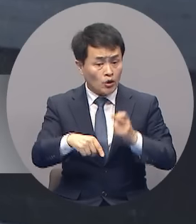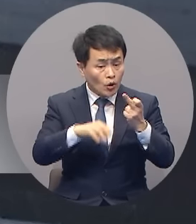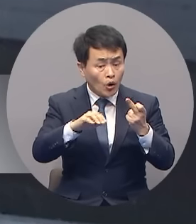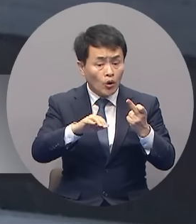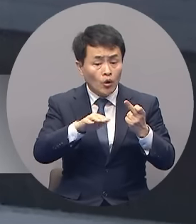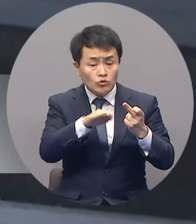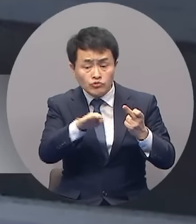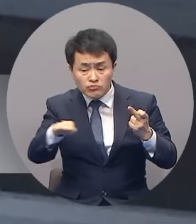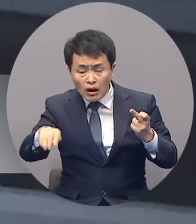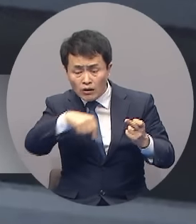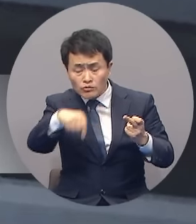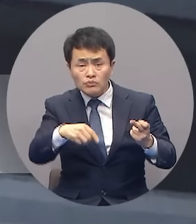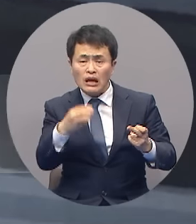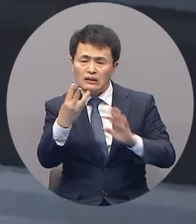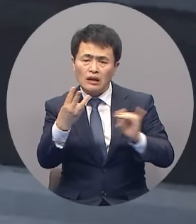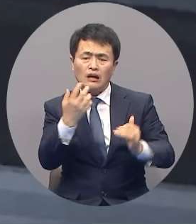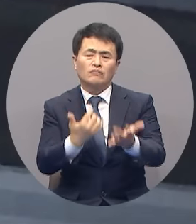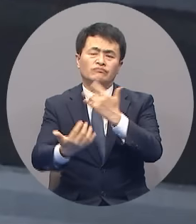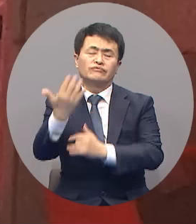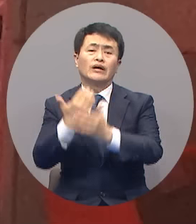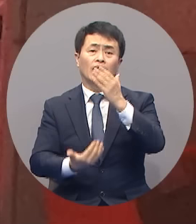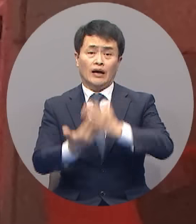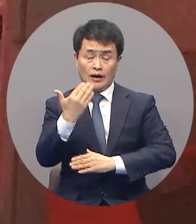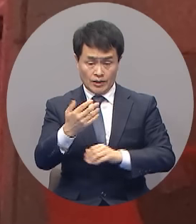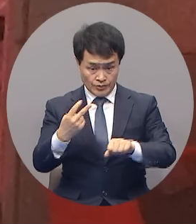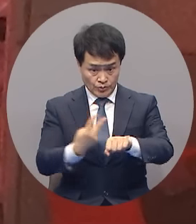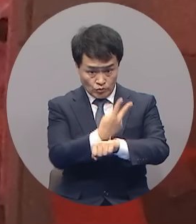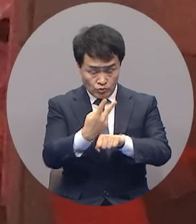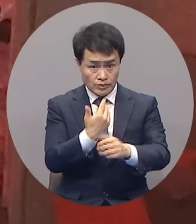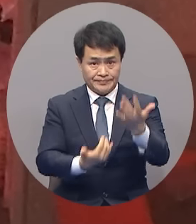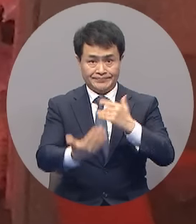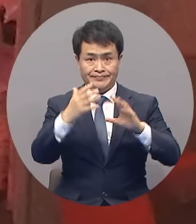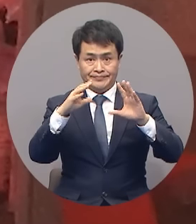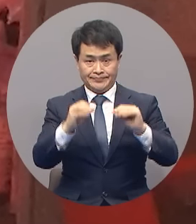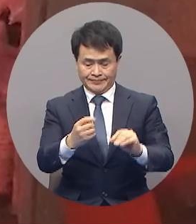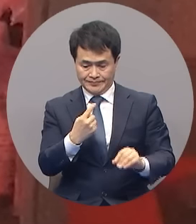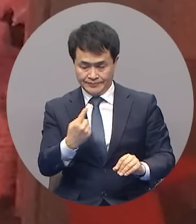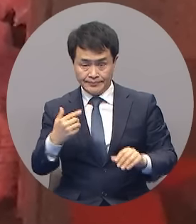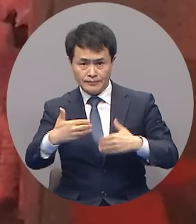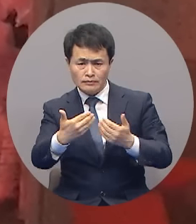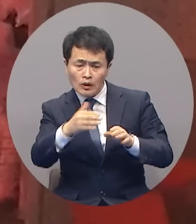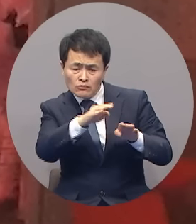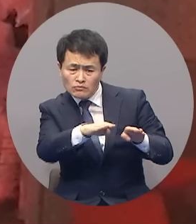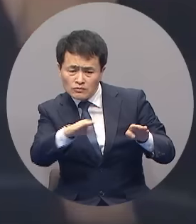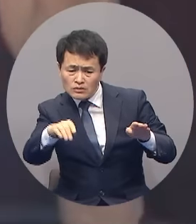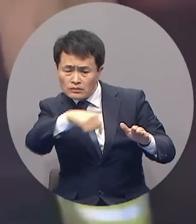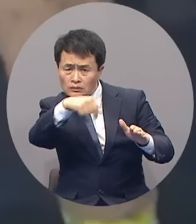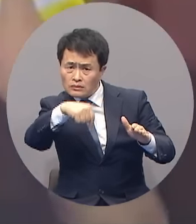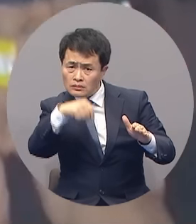석대가 불타는 피해가 발생했습니다. 2시간여 만에 불을 끈 소방당국은 주차돼 있던